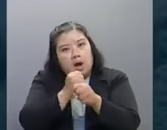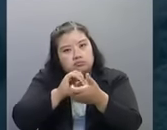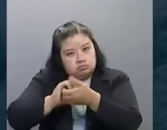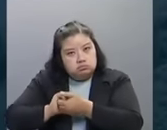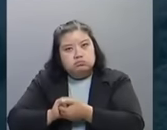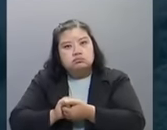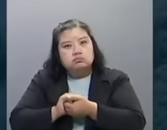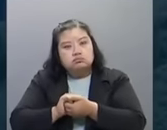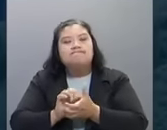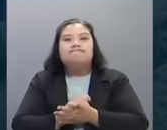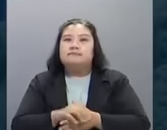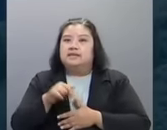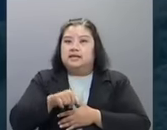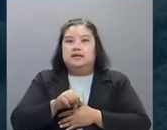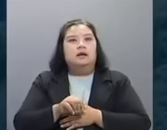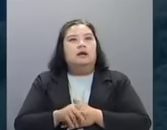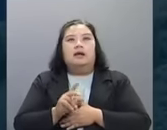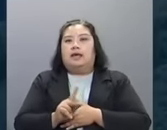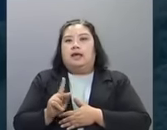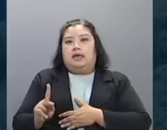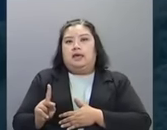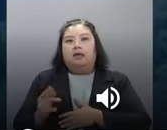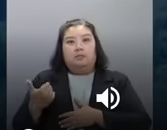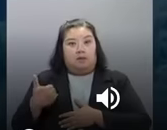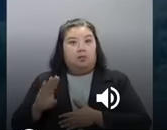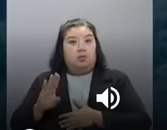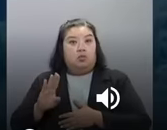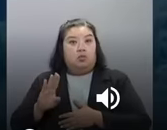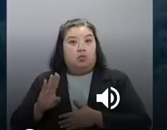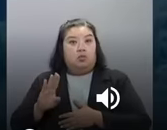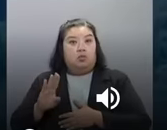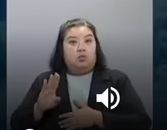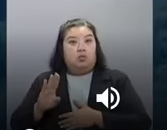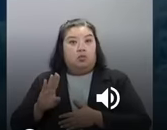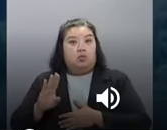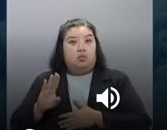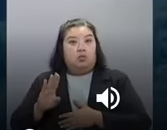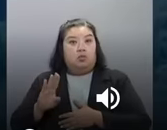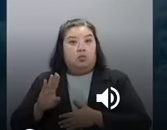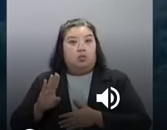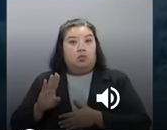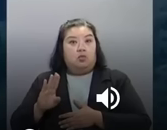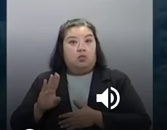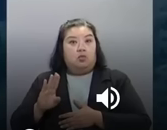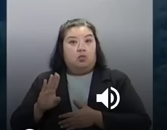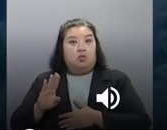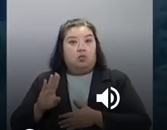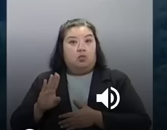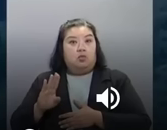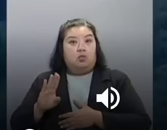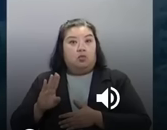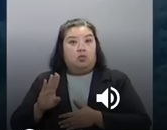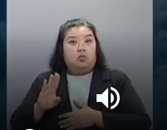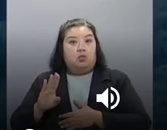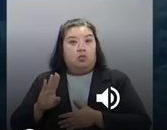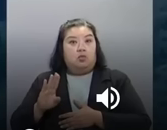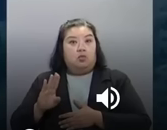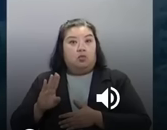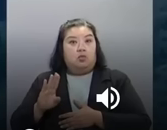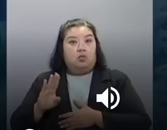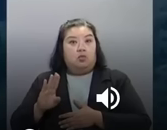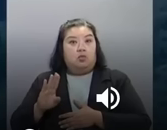น็ตเวิร์กพั ฒน์เมืองเคเคลงทุนโดยบริษัทตงเหมยกรุ๊ปของนายหวันคอกคอย เคเคเอาไว้นี่เนาะหวันคอกคอยมีปันเล